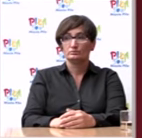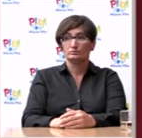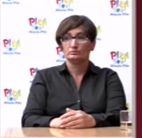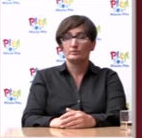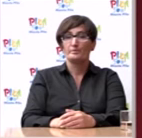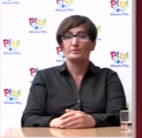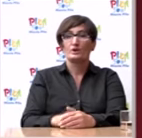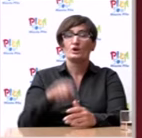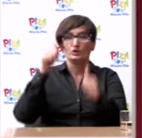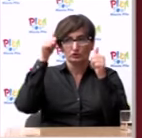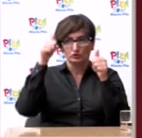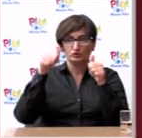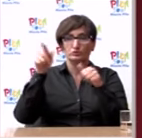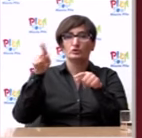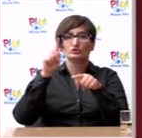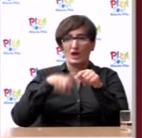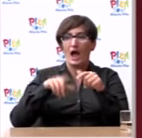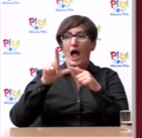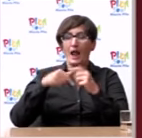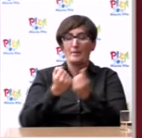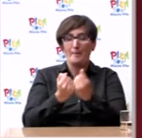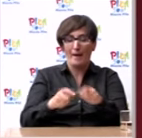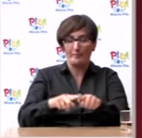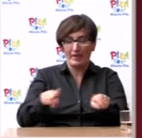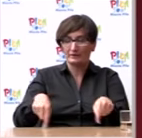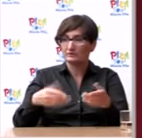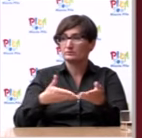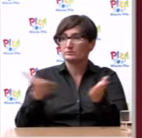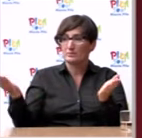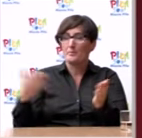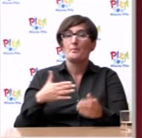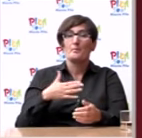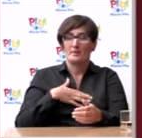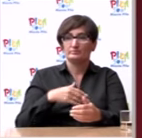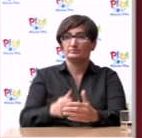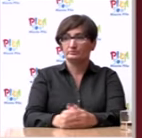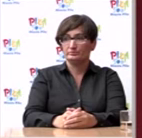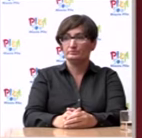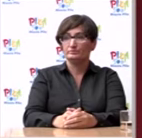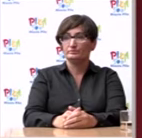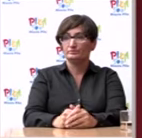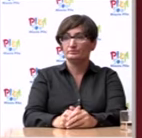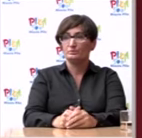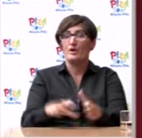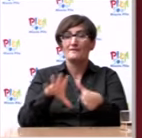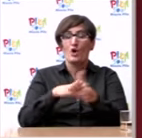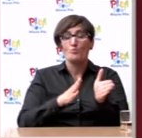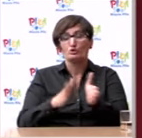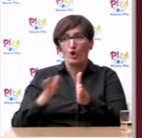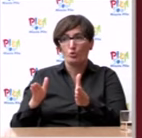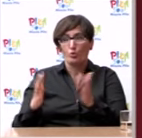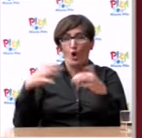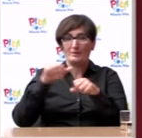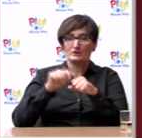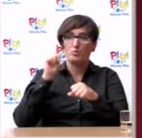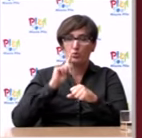państwo macie, czyli tytuł jest zły. W uchwale tak, ale w porządku obrad jest w kracie błąd, za co przepraszam. Mhm.